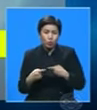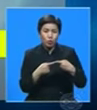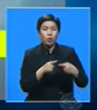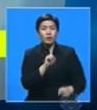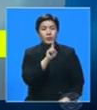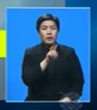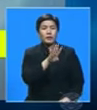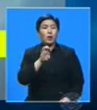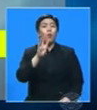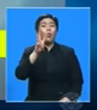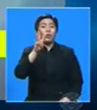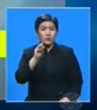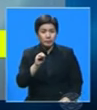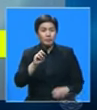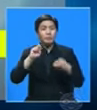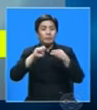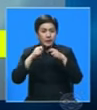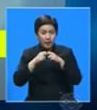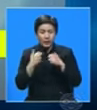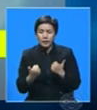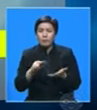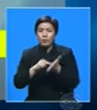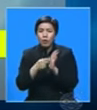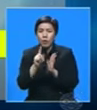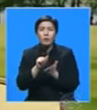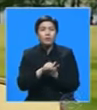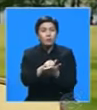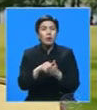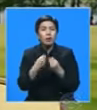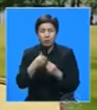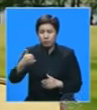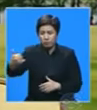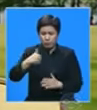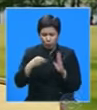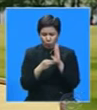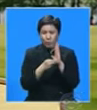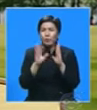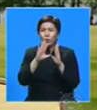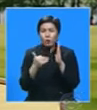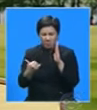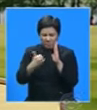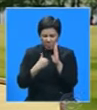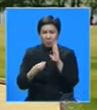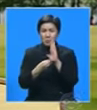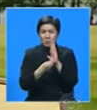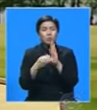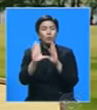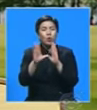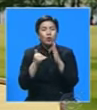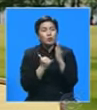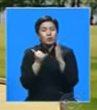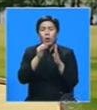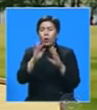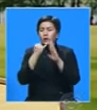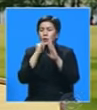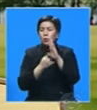านะครับก็ถือว่าเป็นการอำนวยความสะดวกให้กับประชาชนนะครับไม่ต้องเดินทางเข้ามาร้องเรียนร้องทุกข์ที่ทำเนียบรัฐบาลหรือที่อื่น